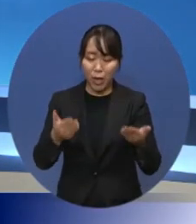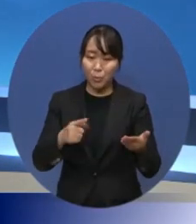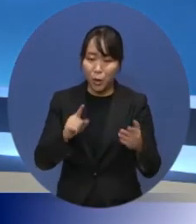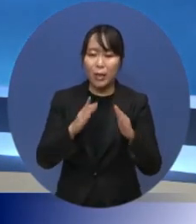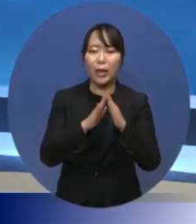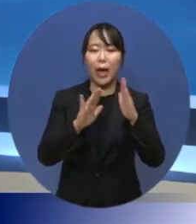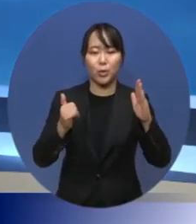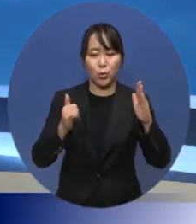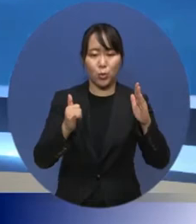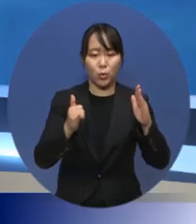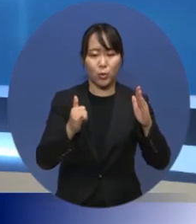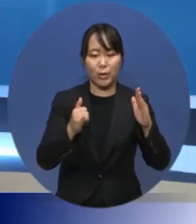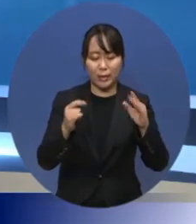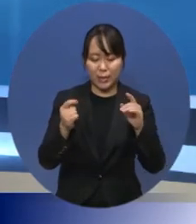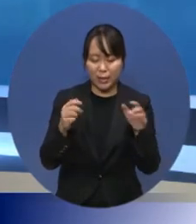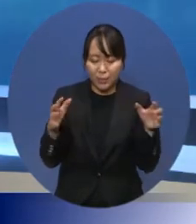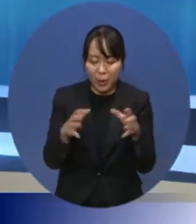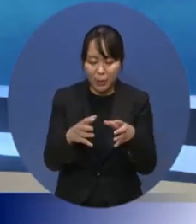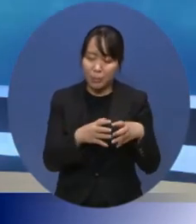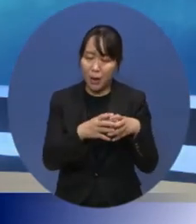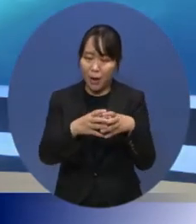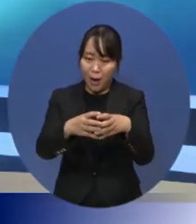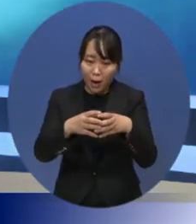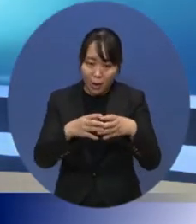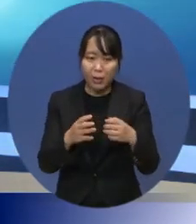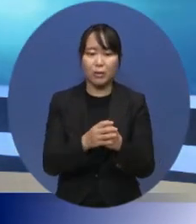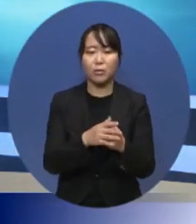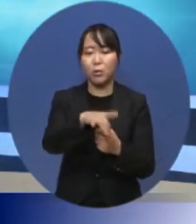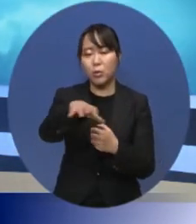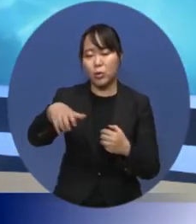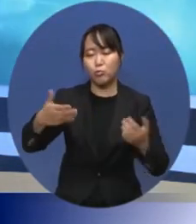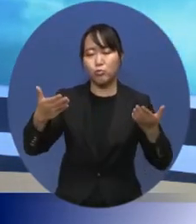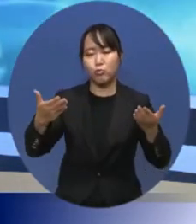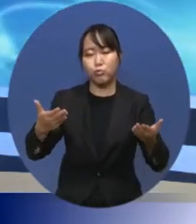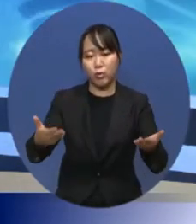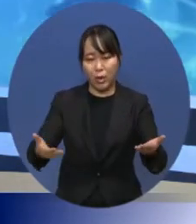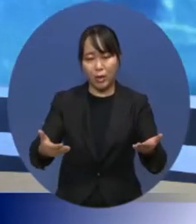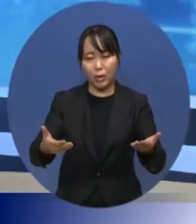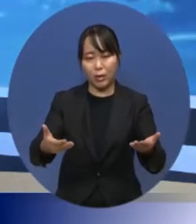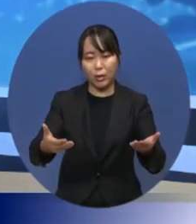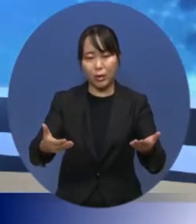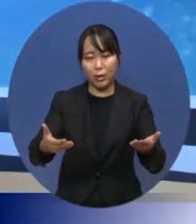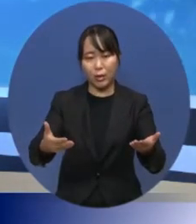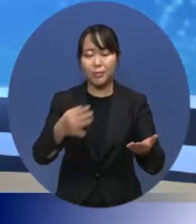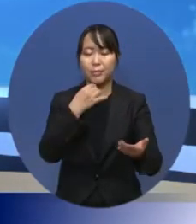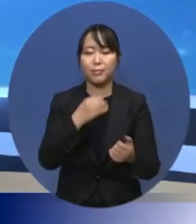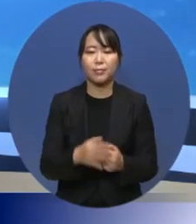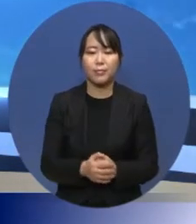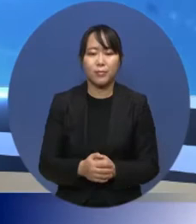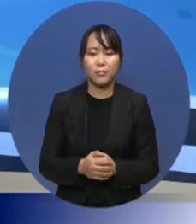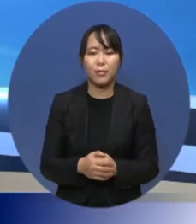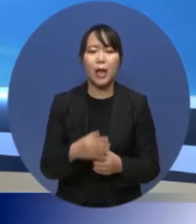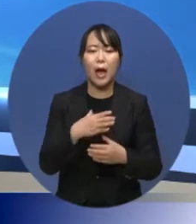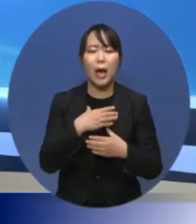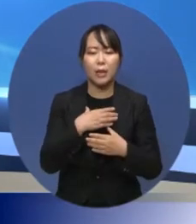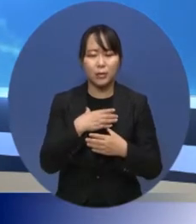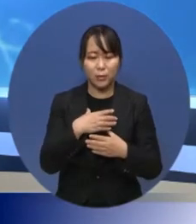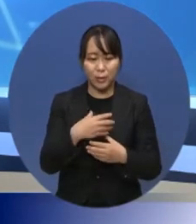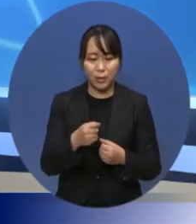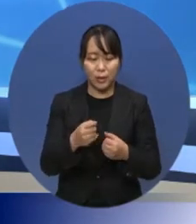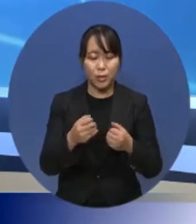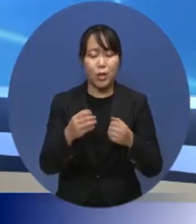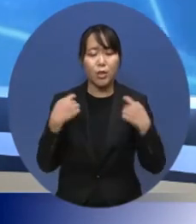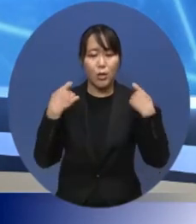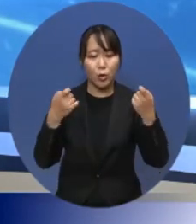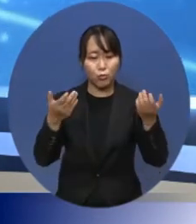휴가는 한 가족 단위 소규모로 이동하거나 현장에서 휴가를 즐길 것을 요청했는데요. 안전한 언택트 여름